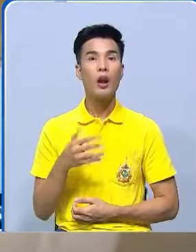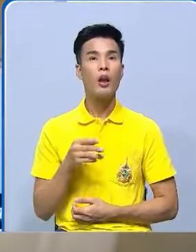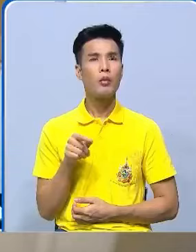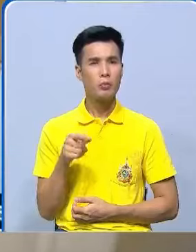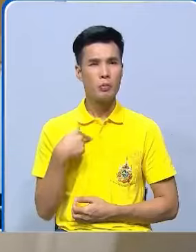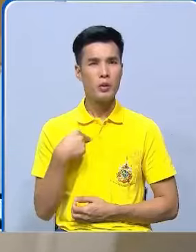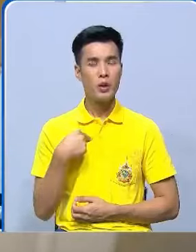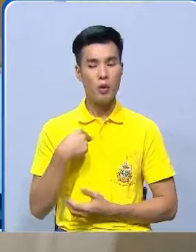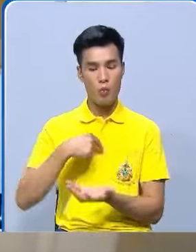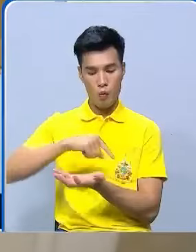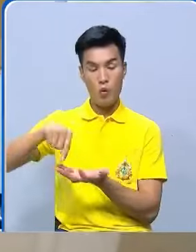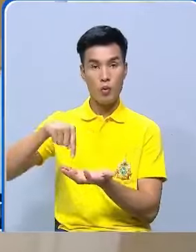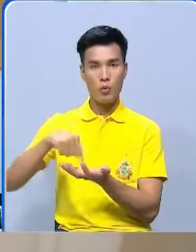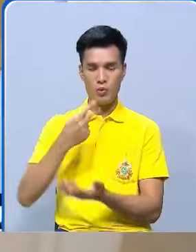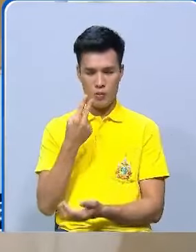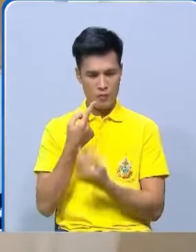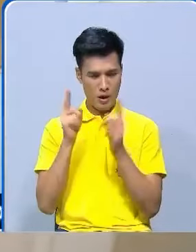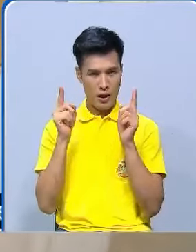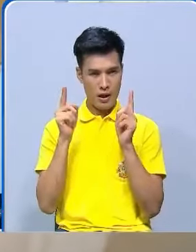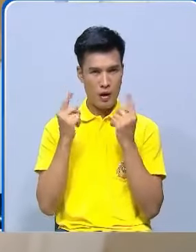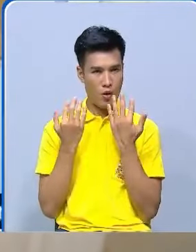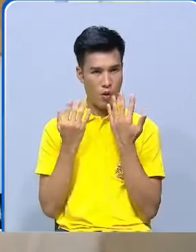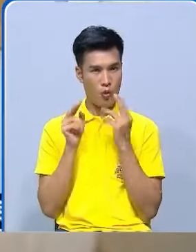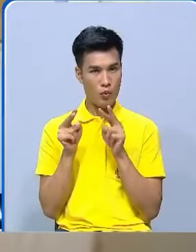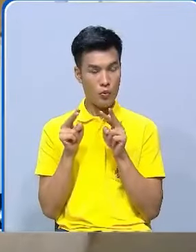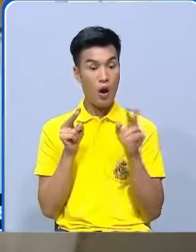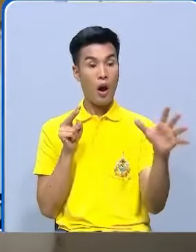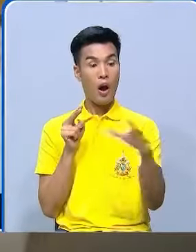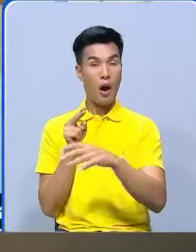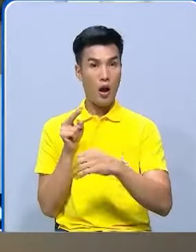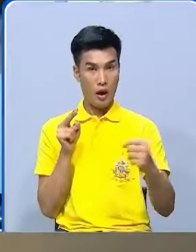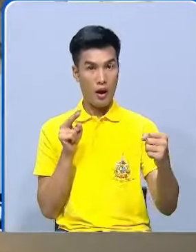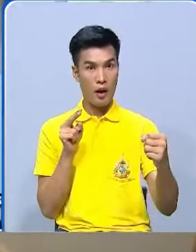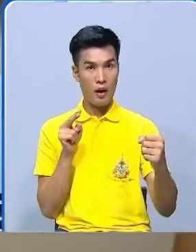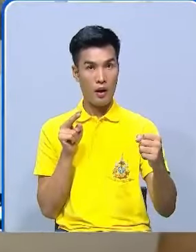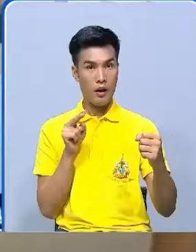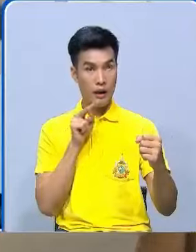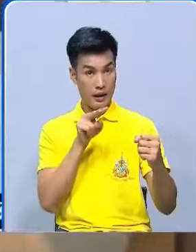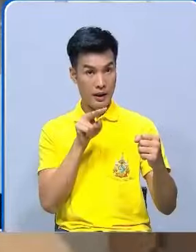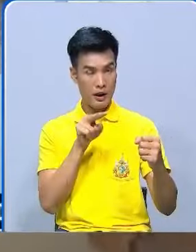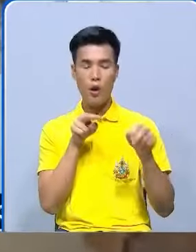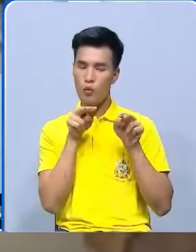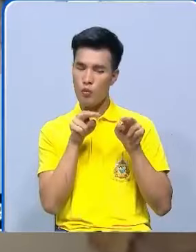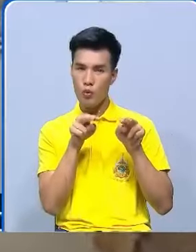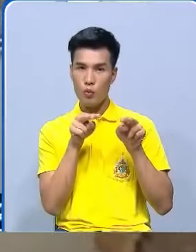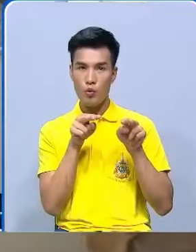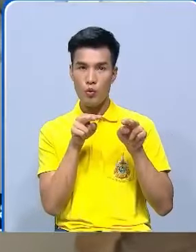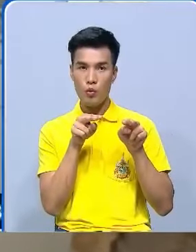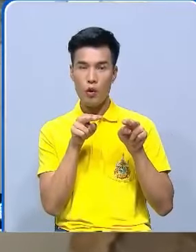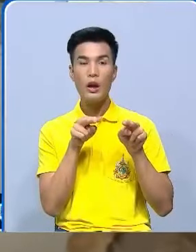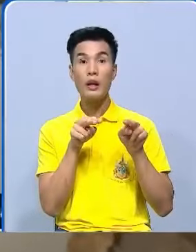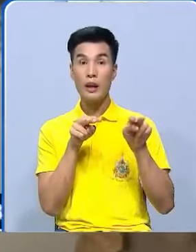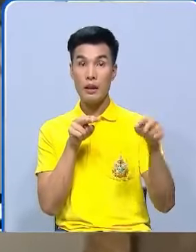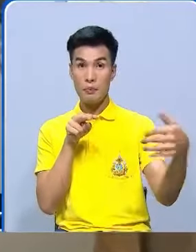วลนึงพุ่มก็เลยไปตั้งคิดกันเลยแบบนี้นี่เลยค่ะเออให้ตึงกับพุ่มกันเลยยาวจองจองเลยจองเป้าเล